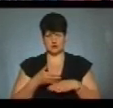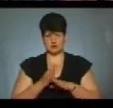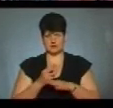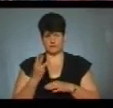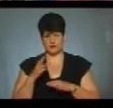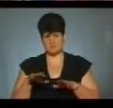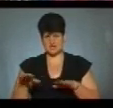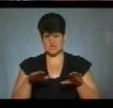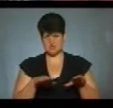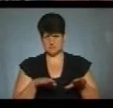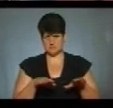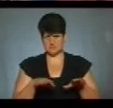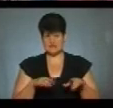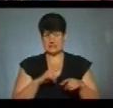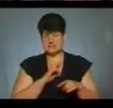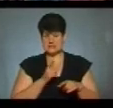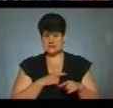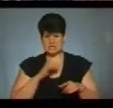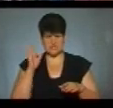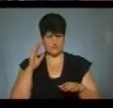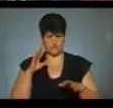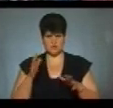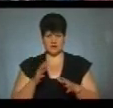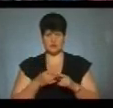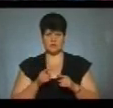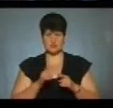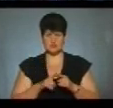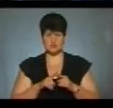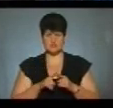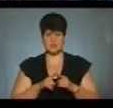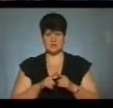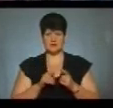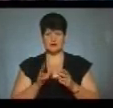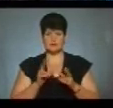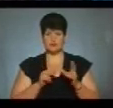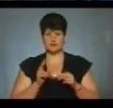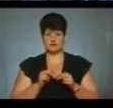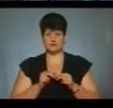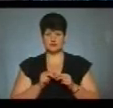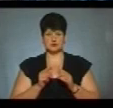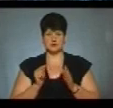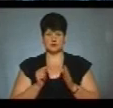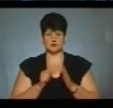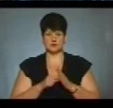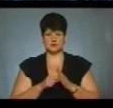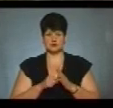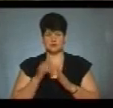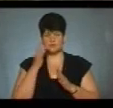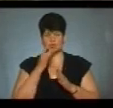місцях. Наскільки вода сильна. Вона оцей, напевно, бетон спас, що літню кухню нічого не